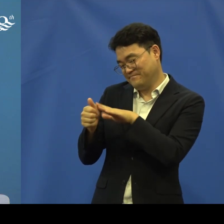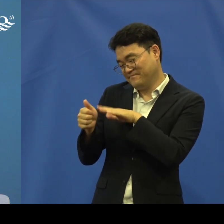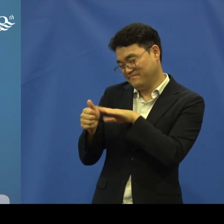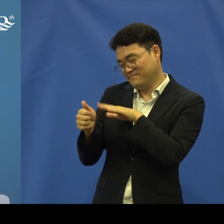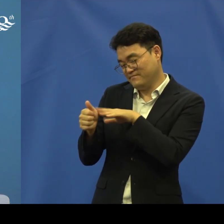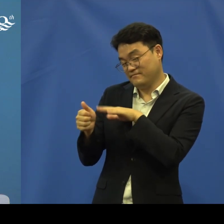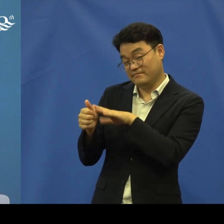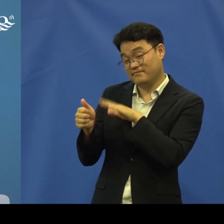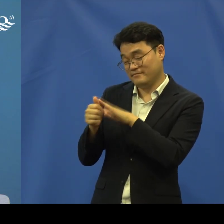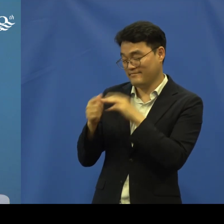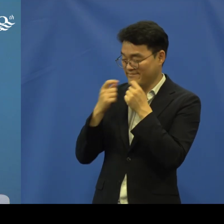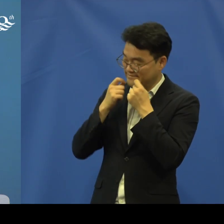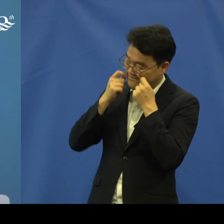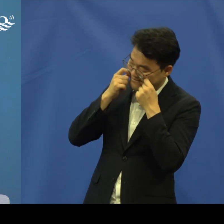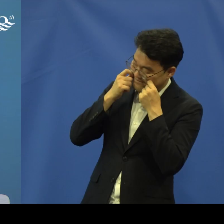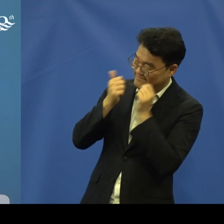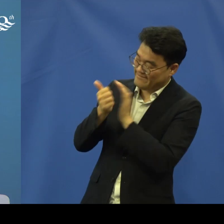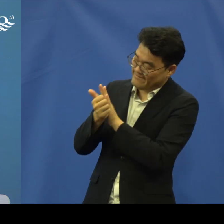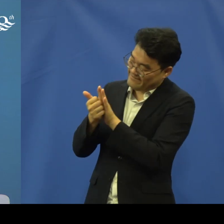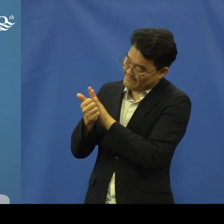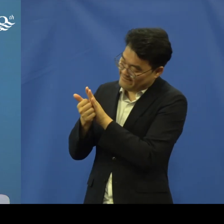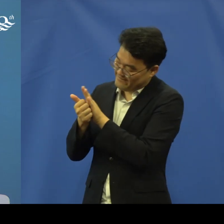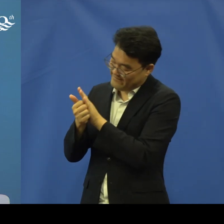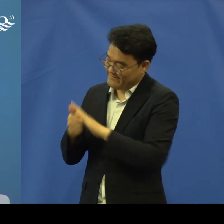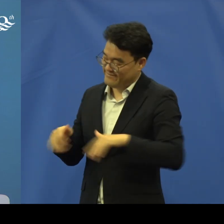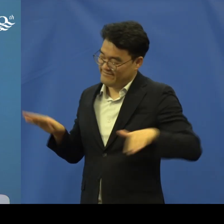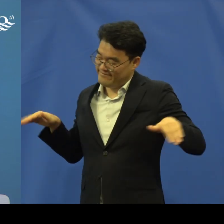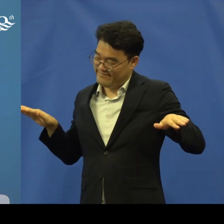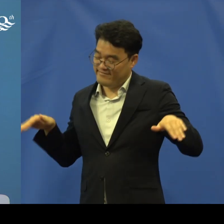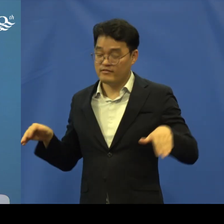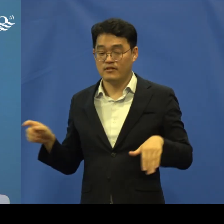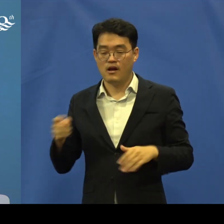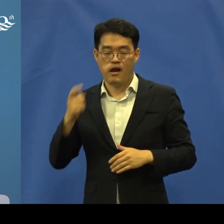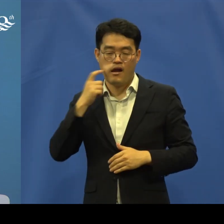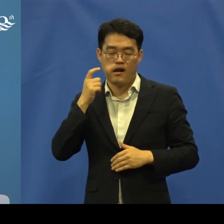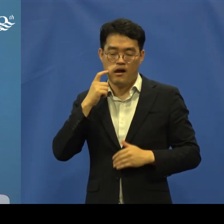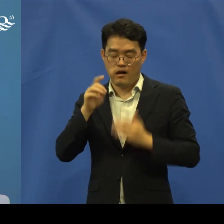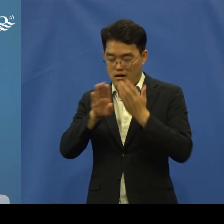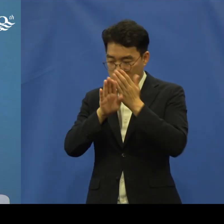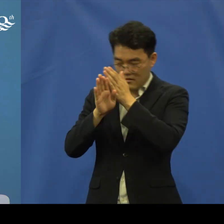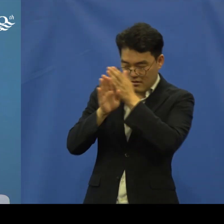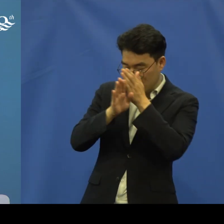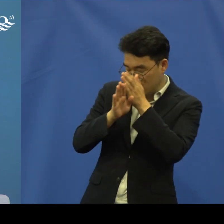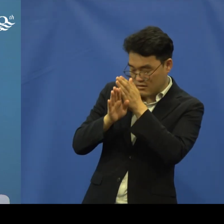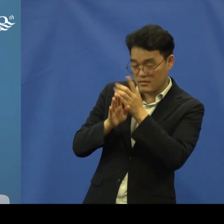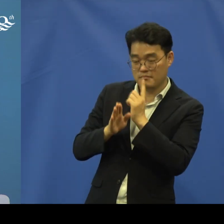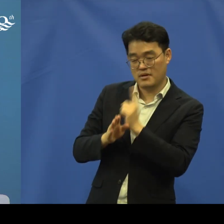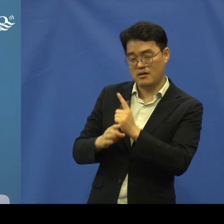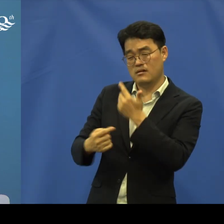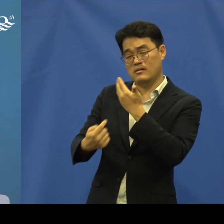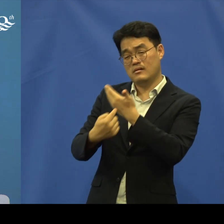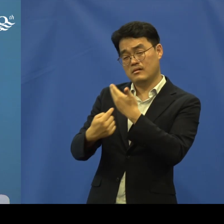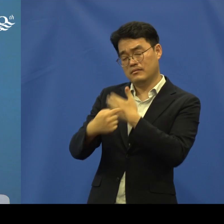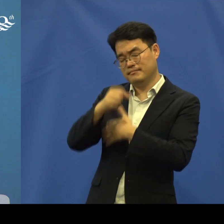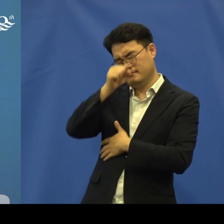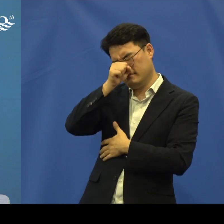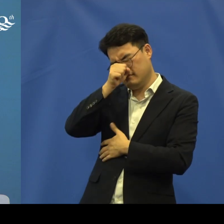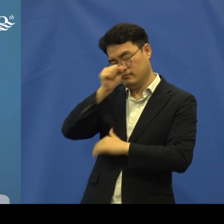전혀 반대예요. 우리가 알아차릴 수 없도록 위장을 한다는 거죠. 위장을 한다. 너무도 선한 모습으로 다가온다.